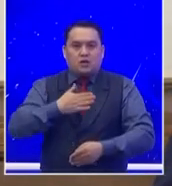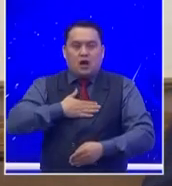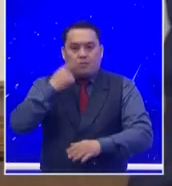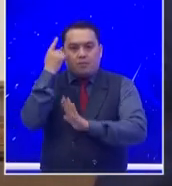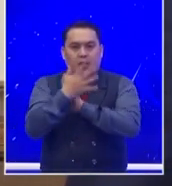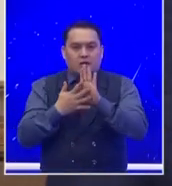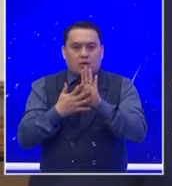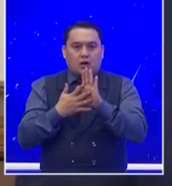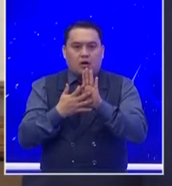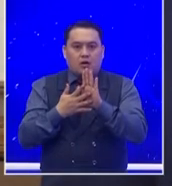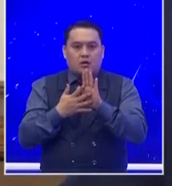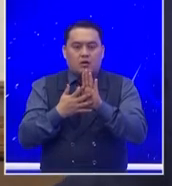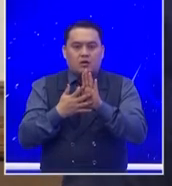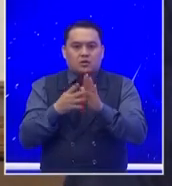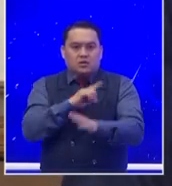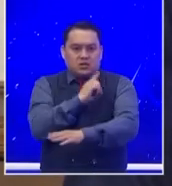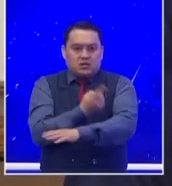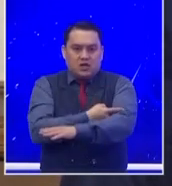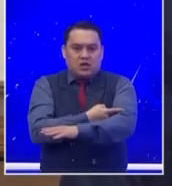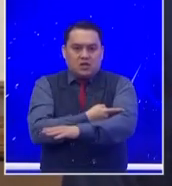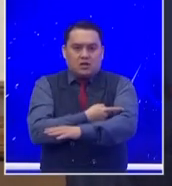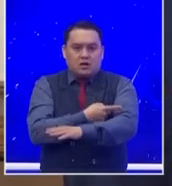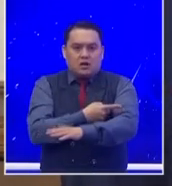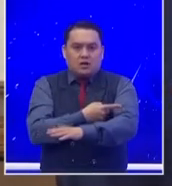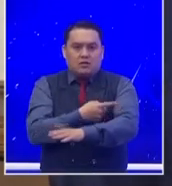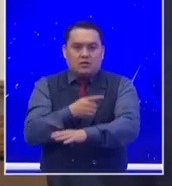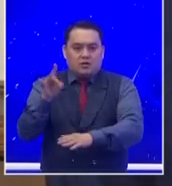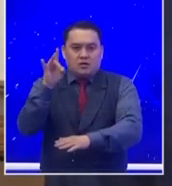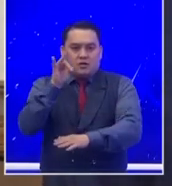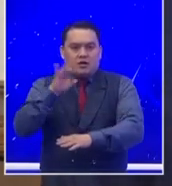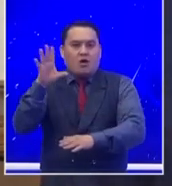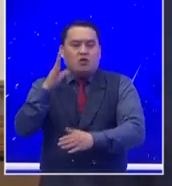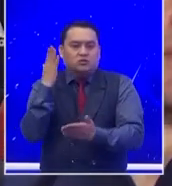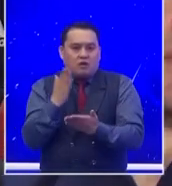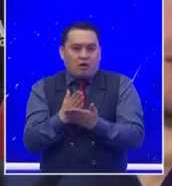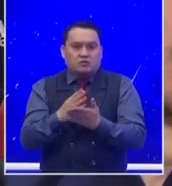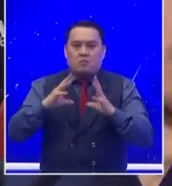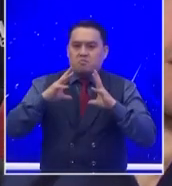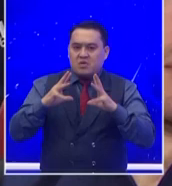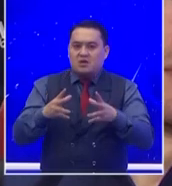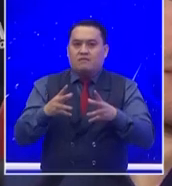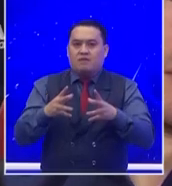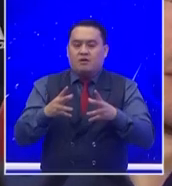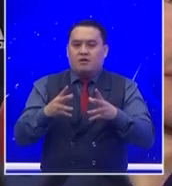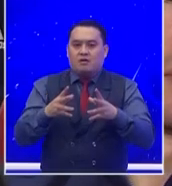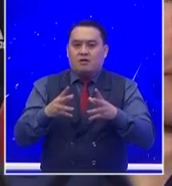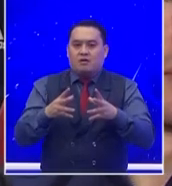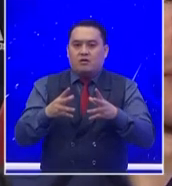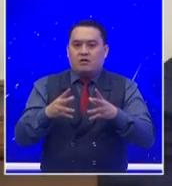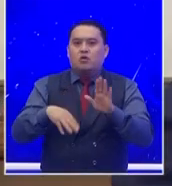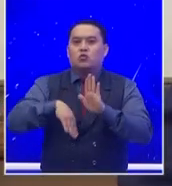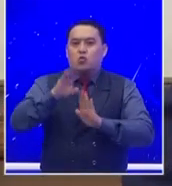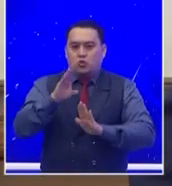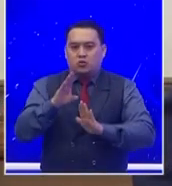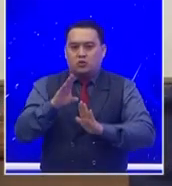понимаю там должно быть лидером там без звезд не бывает там где есть звездами мирового масштаба а не лучше